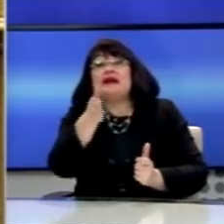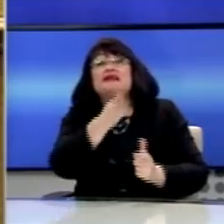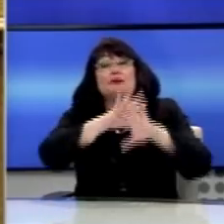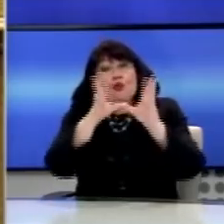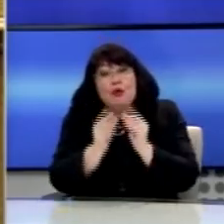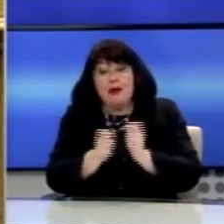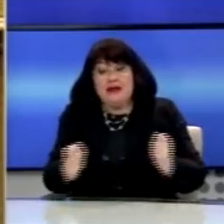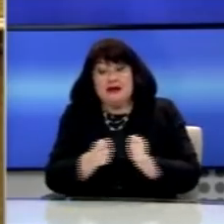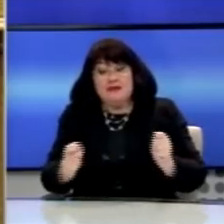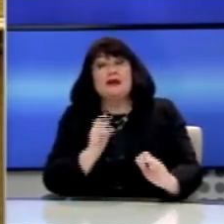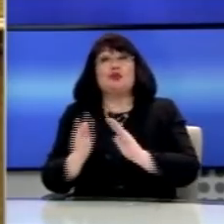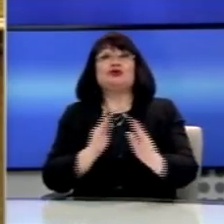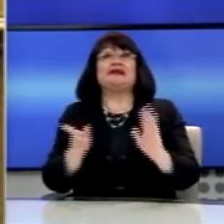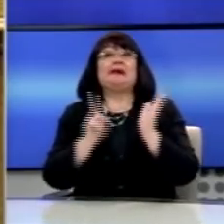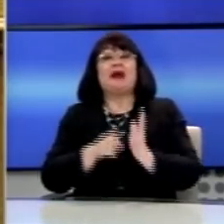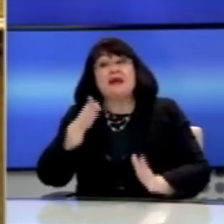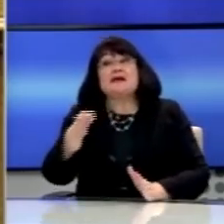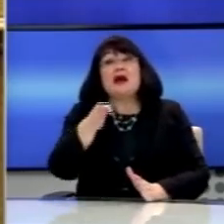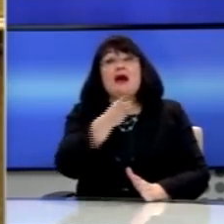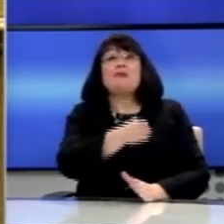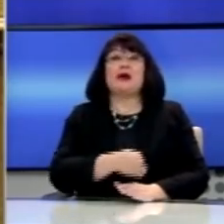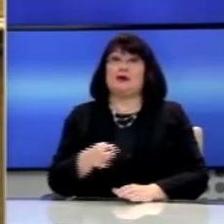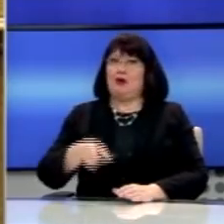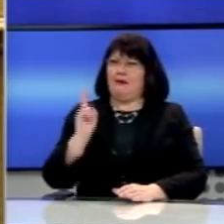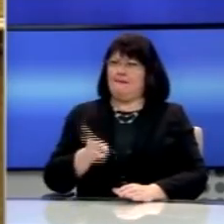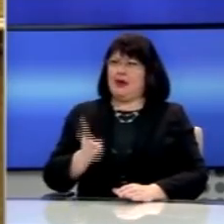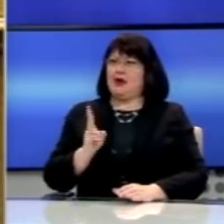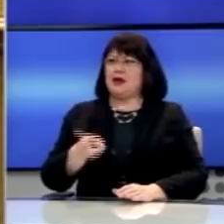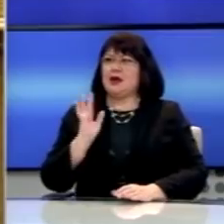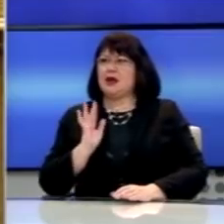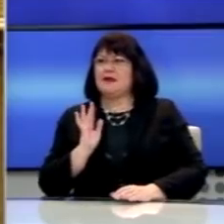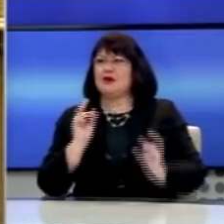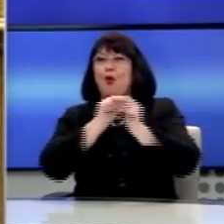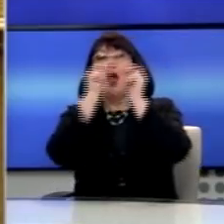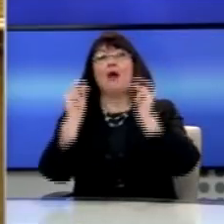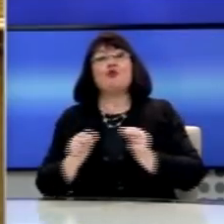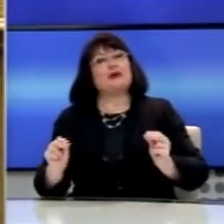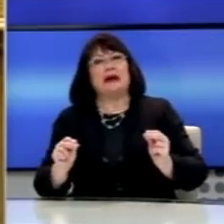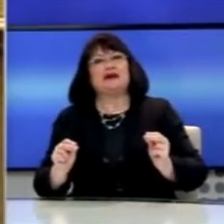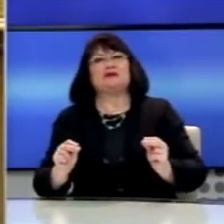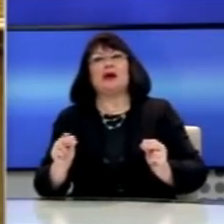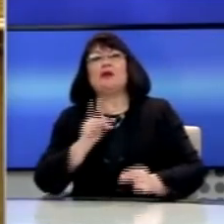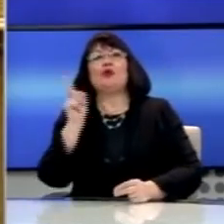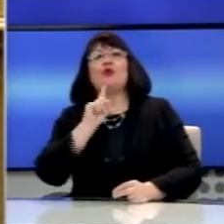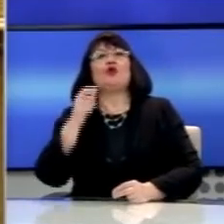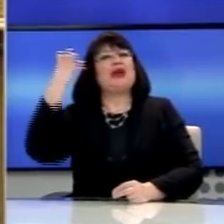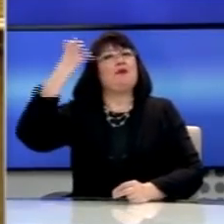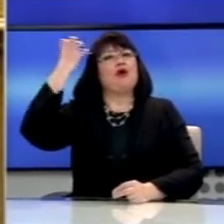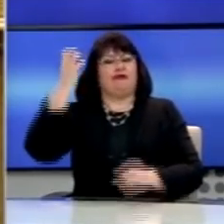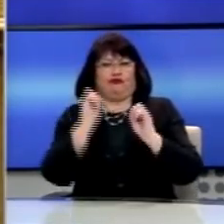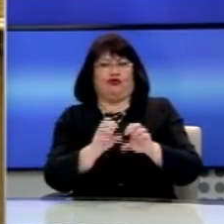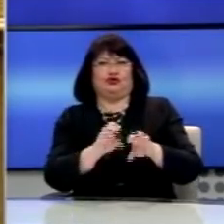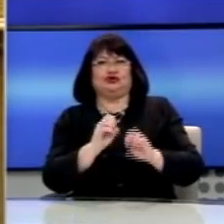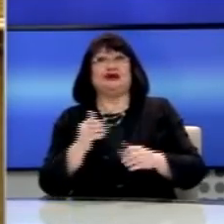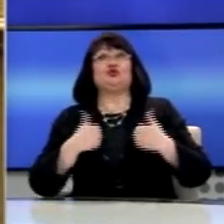μέτρα προστασίας. Έχει ήδη χτυπήσει το καμπανάκι για τις συνέπειες, όχι μόνο τις μορφωτικές,